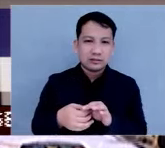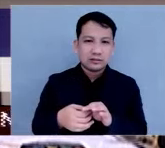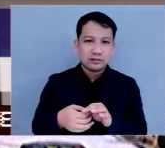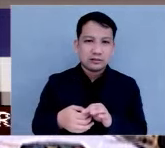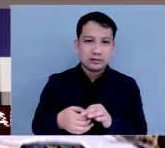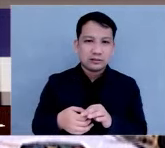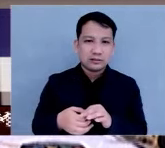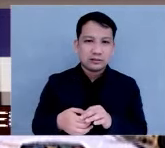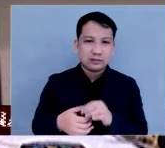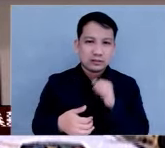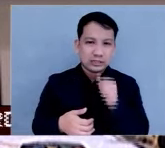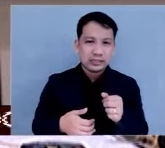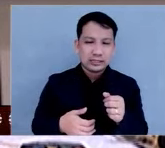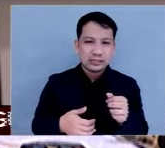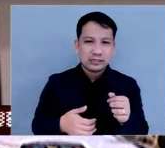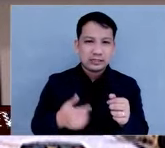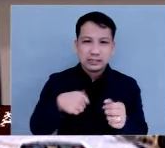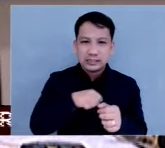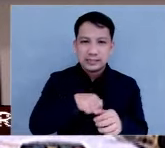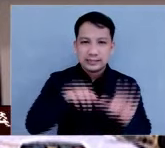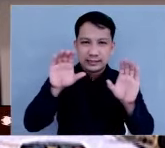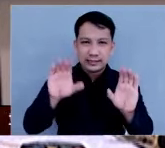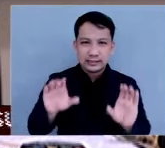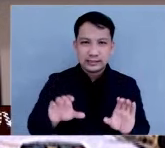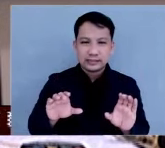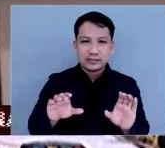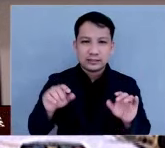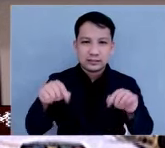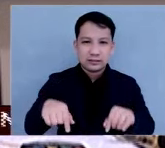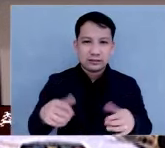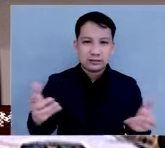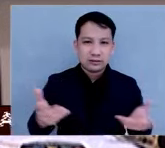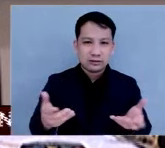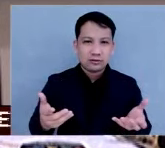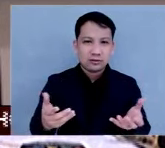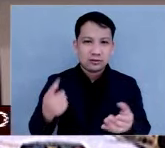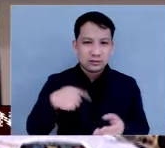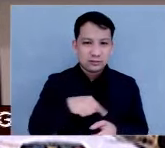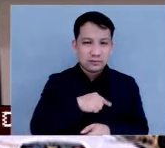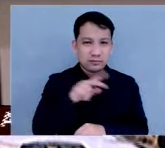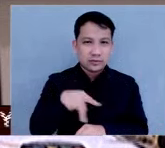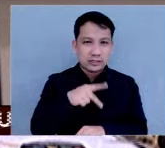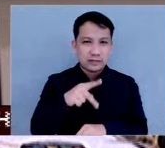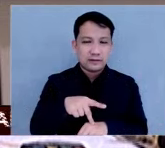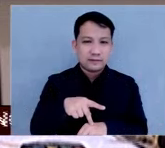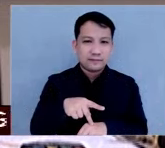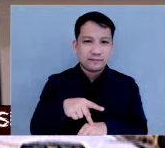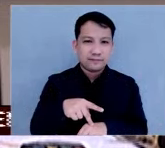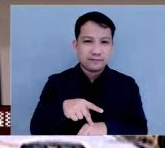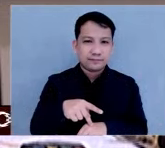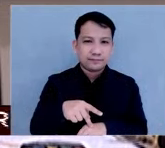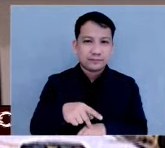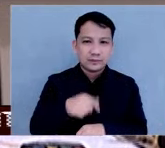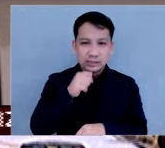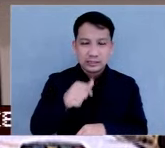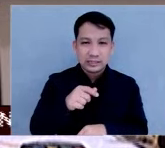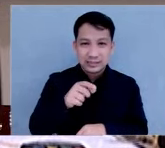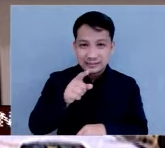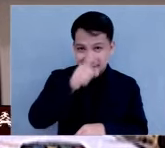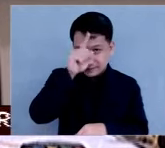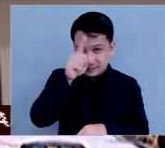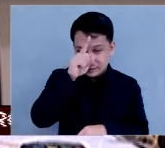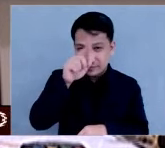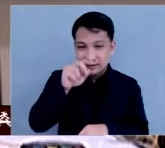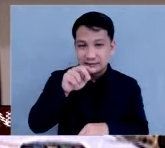natin, hindi siya sanay sa kung ano yung kwad po natin dito sa Philippines kasi siya po isang German national